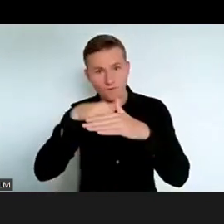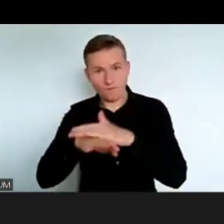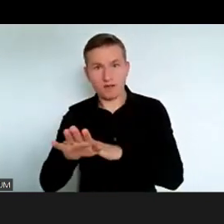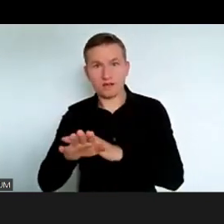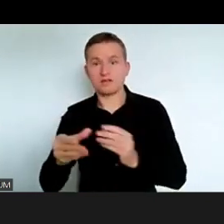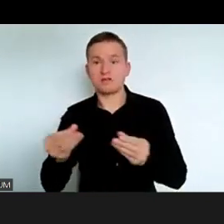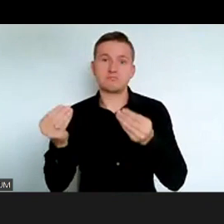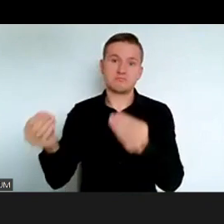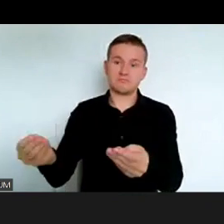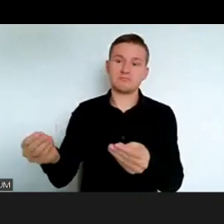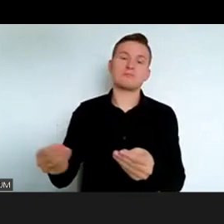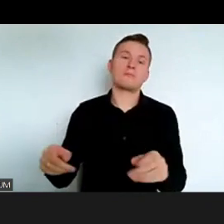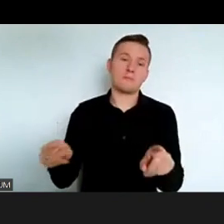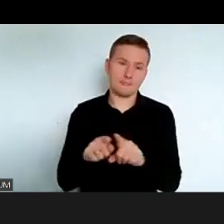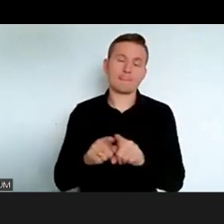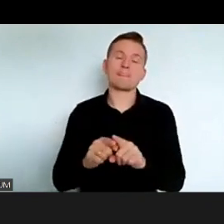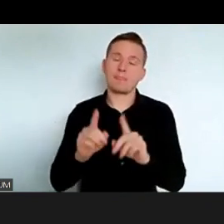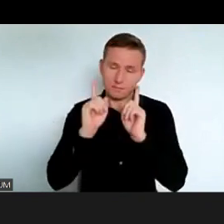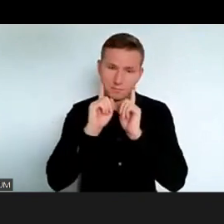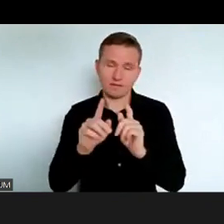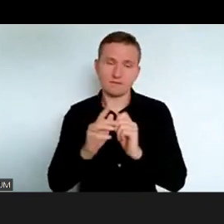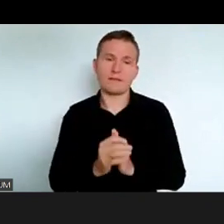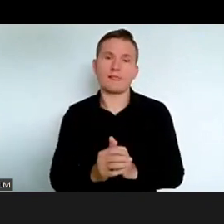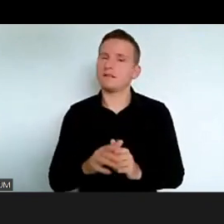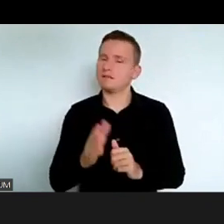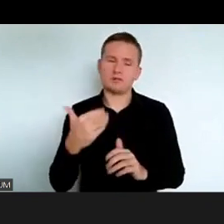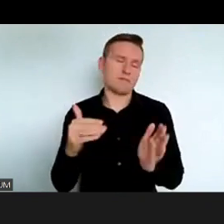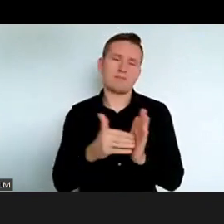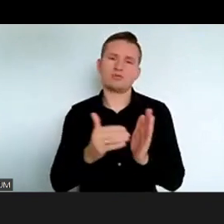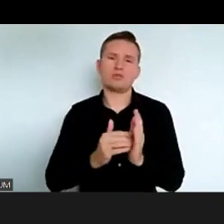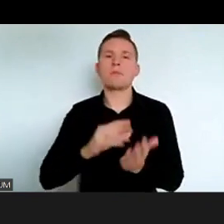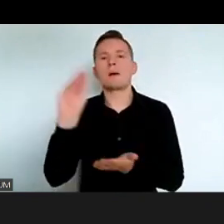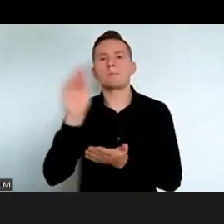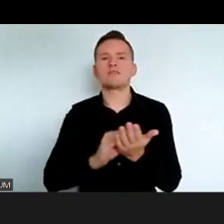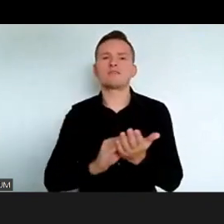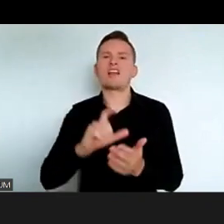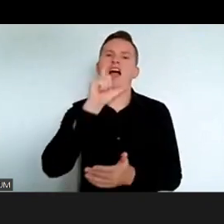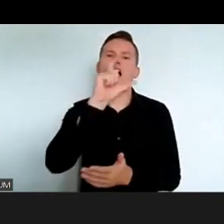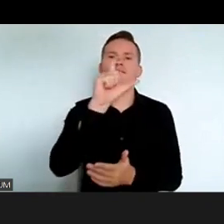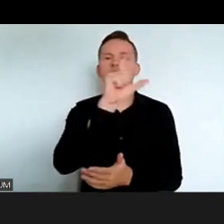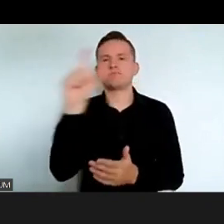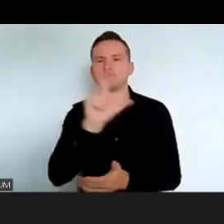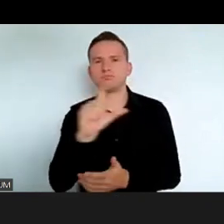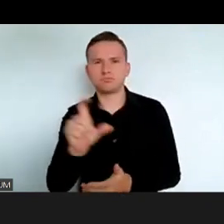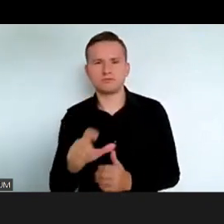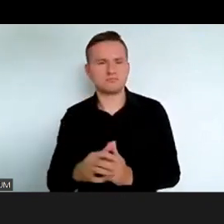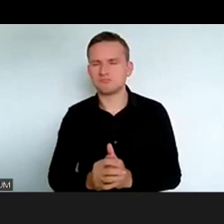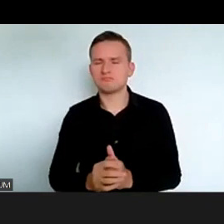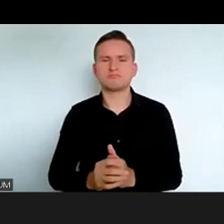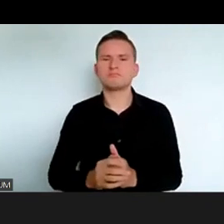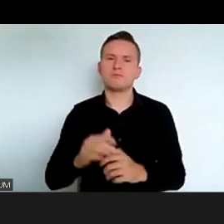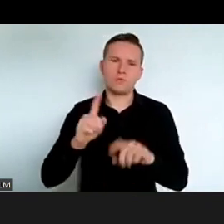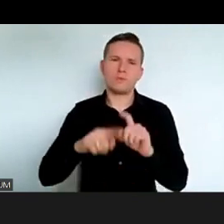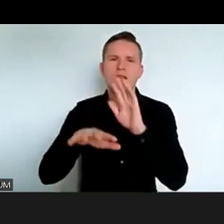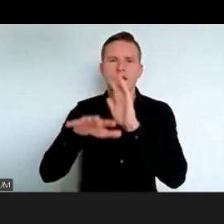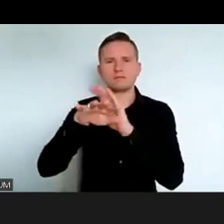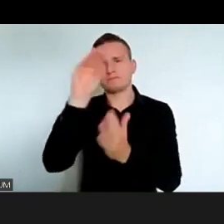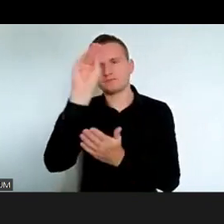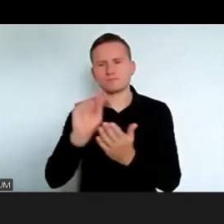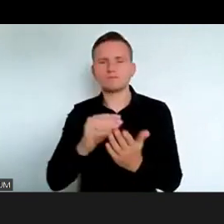najbardziej jest to prawdą, że absolutnie nie trzeba go wypełniać wielkimi literami. Ten tekst będzie nadal czytelny, jeżeli chodzi